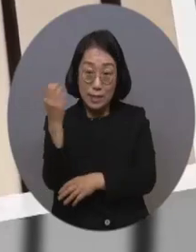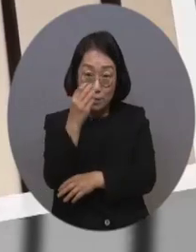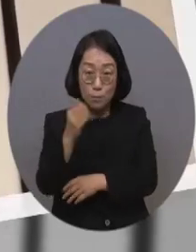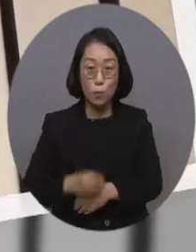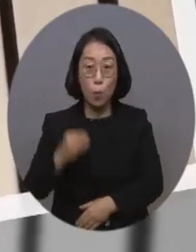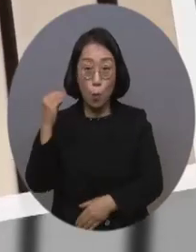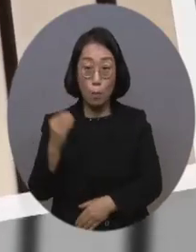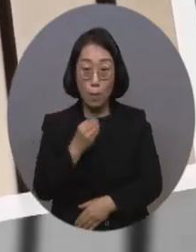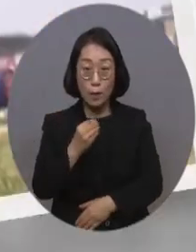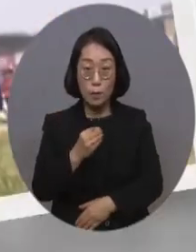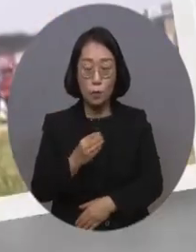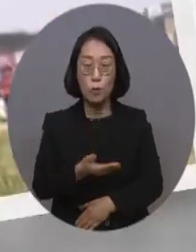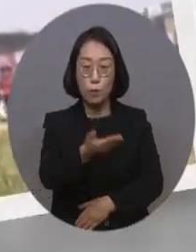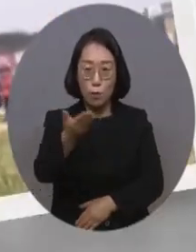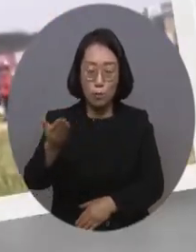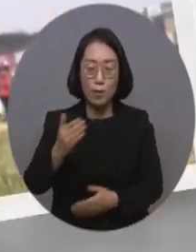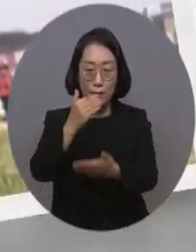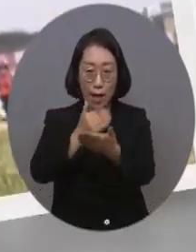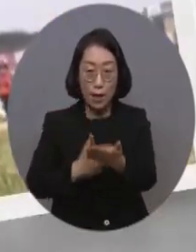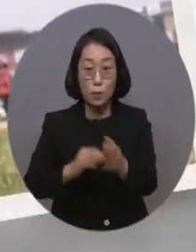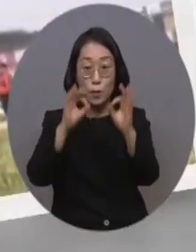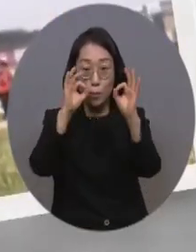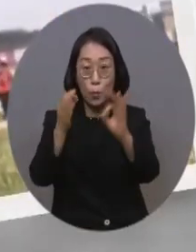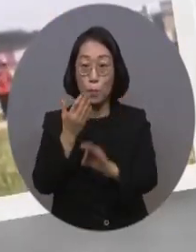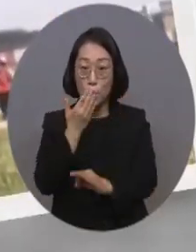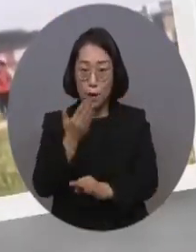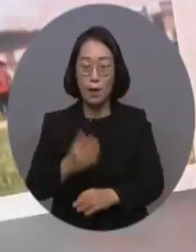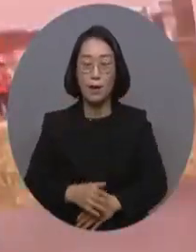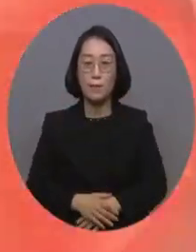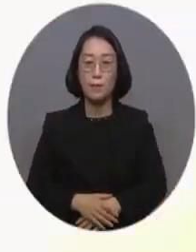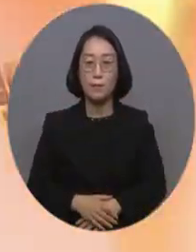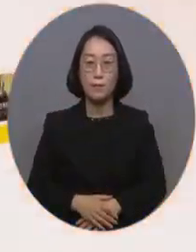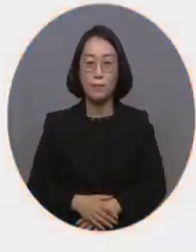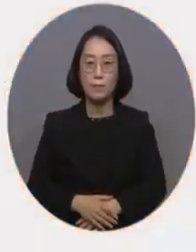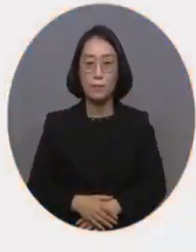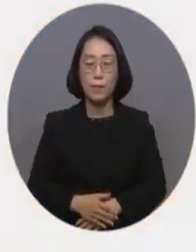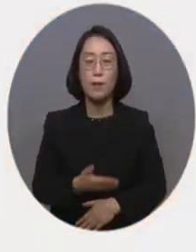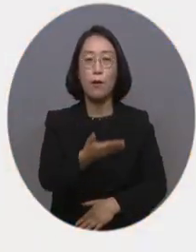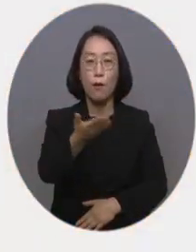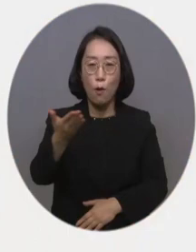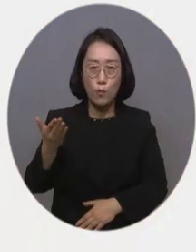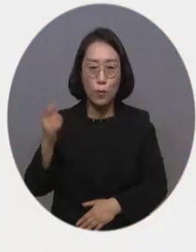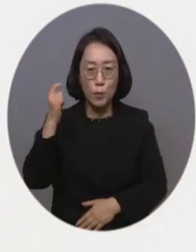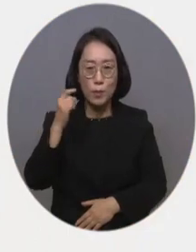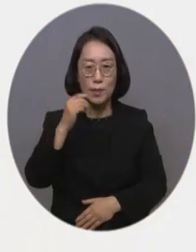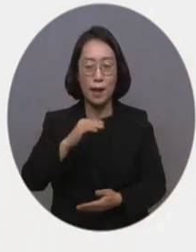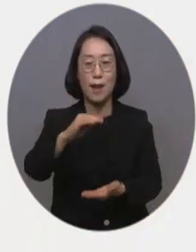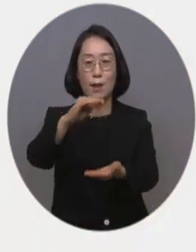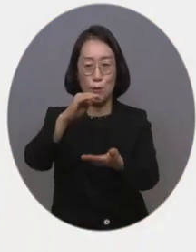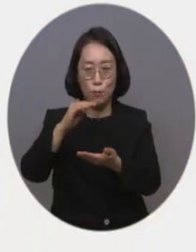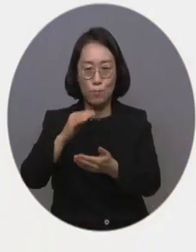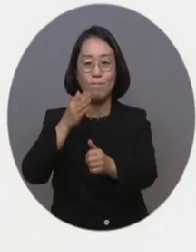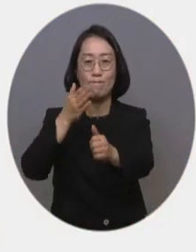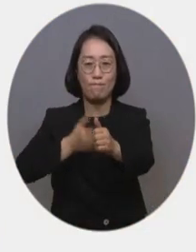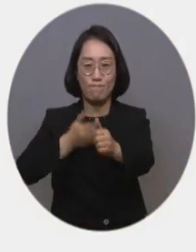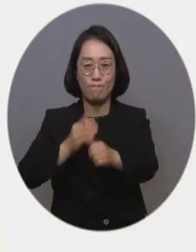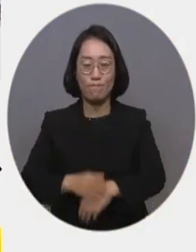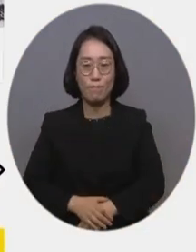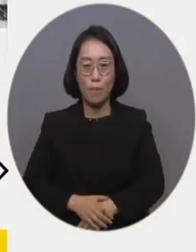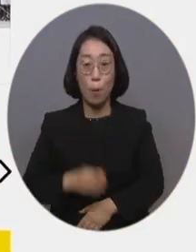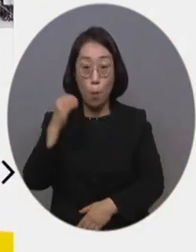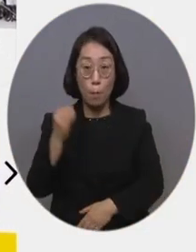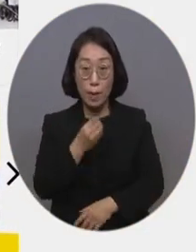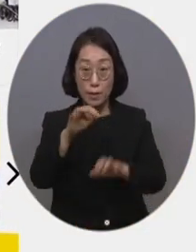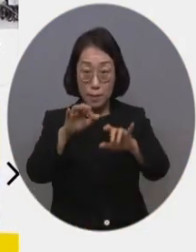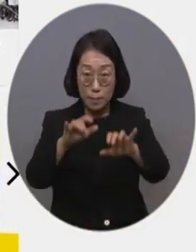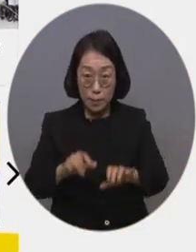웰페어뉴스 홈페이지를 통해 보다 다양한 소식을 접할 수 있습니다. 시청자 여러분의 제보를 기다립니다. 웰페어뉴스